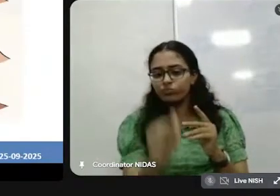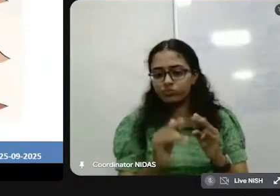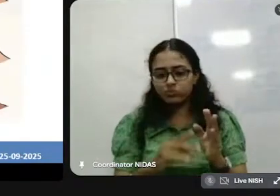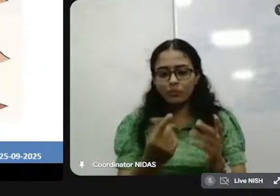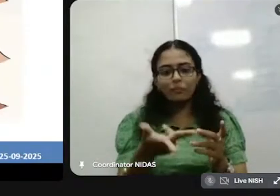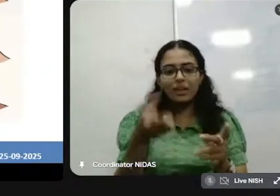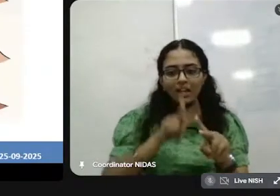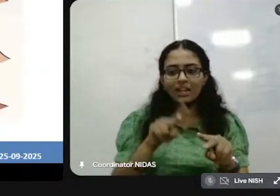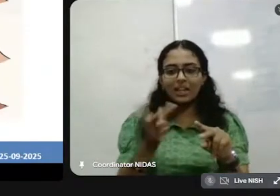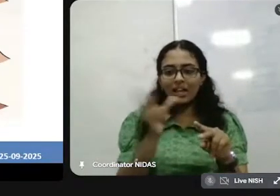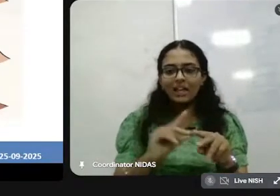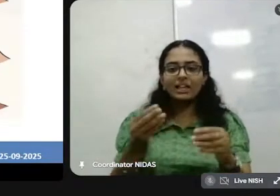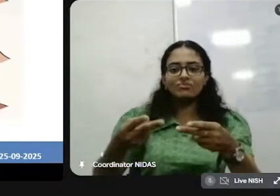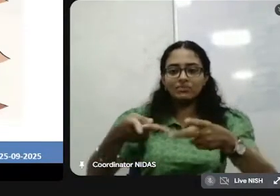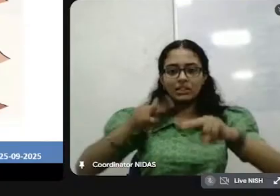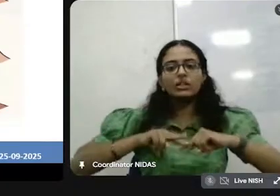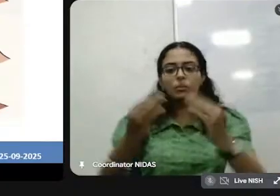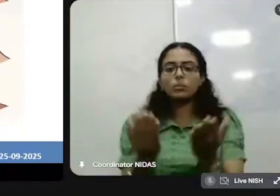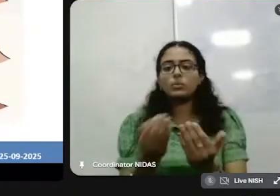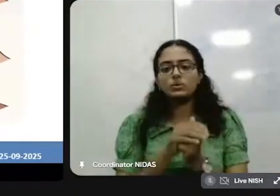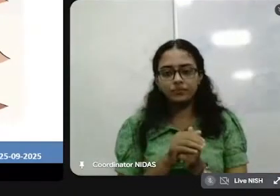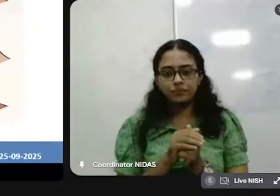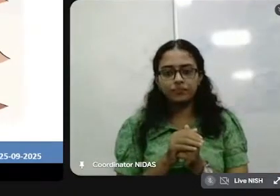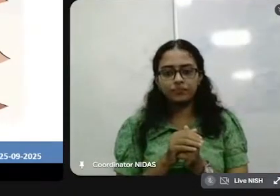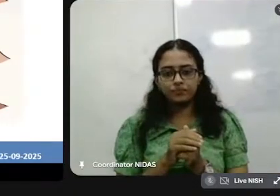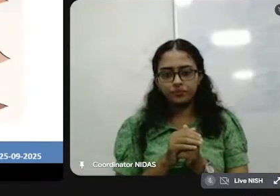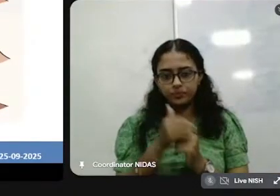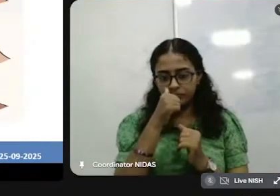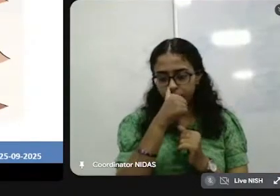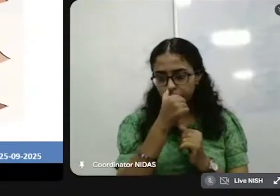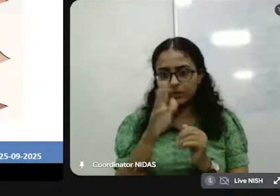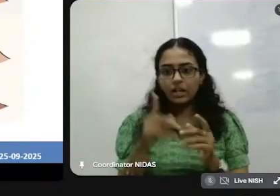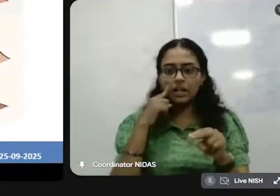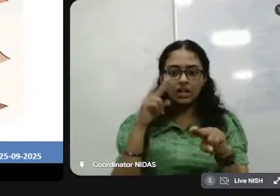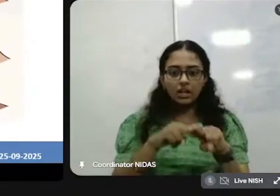നമുക്ക് പതുക്കെ കൂട്ടിക്കൊണ്ടുവരാം. പിന്നെ അതേപോലെ തന്നെ